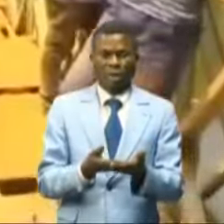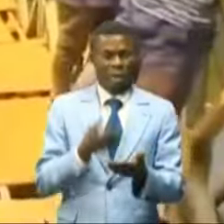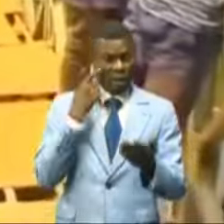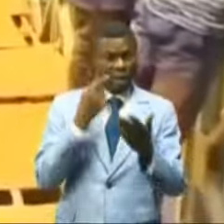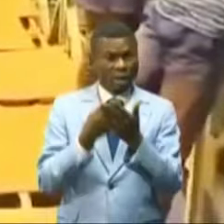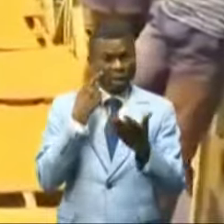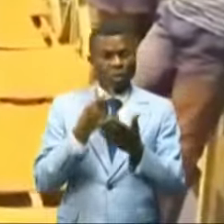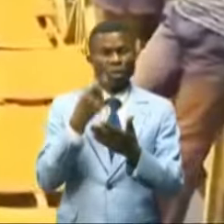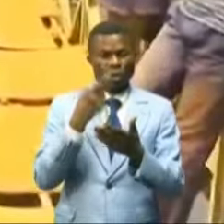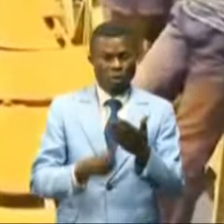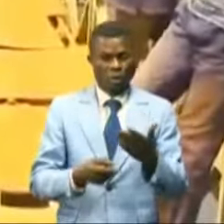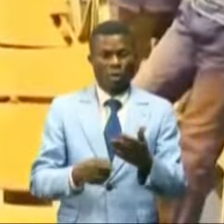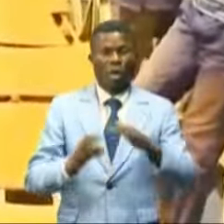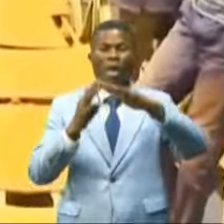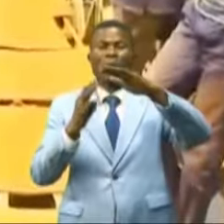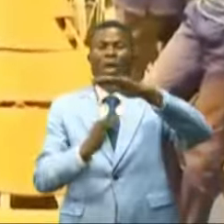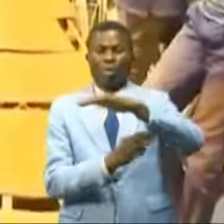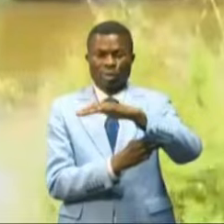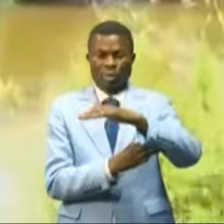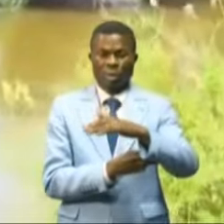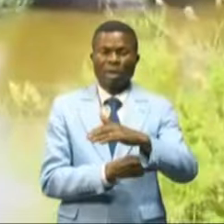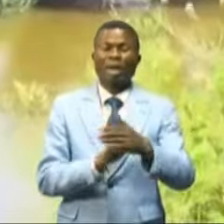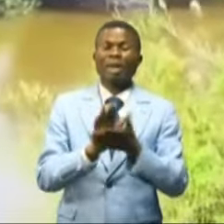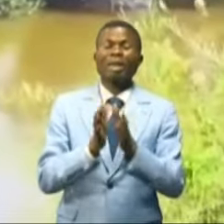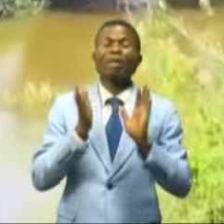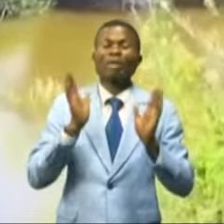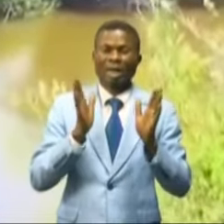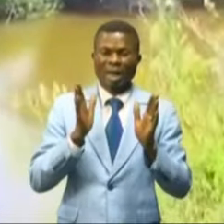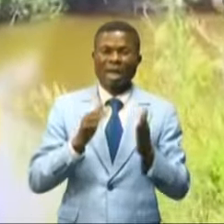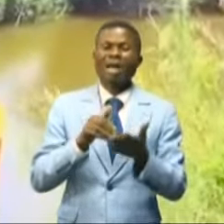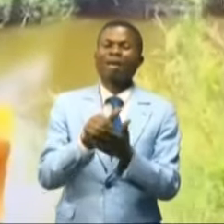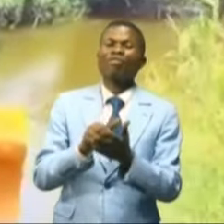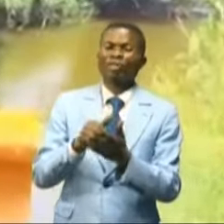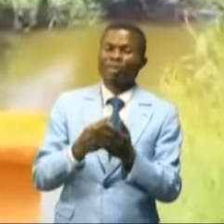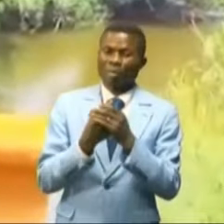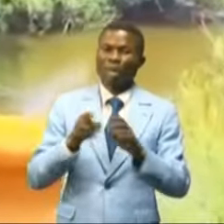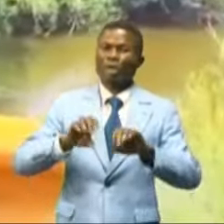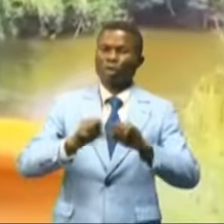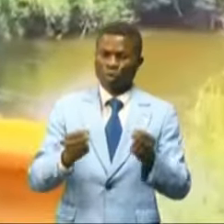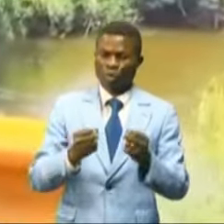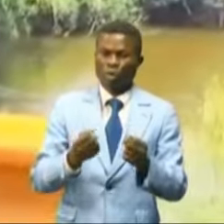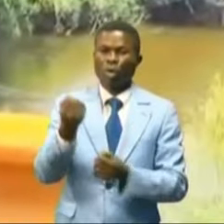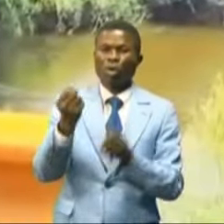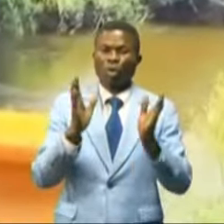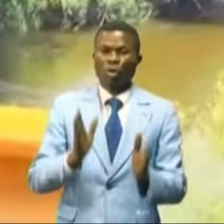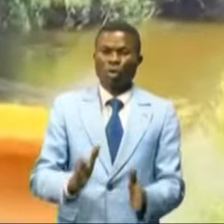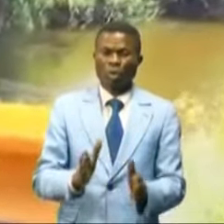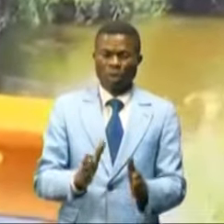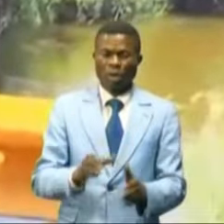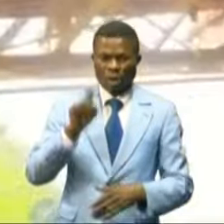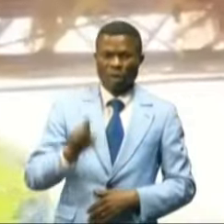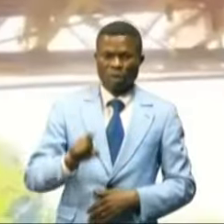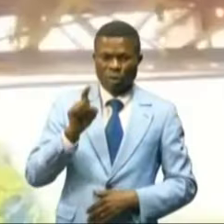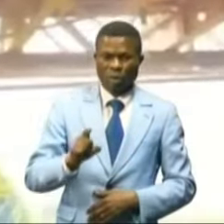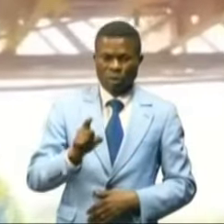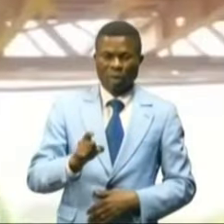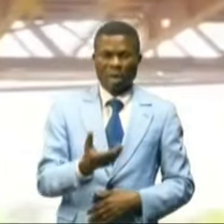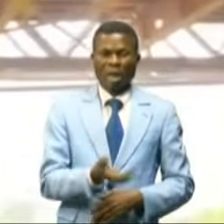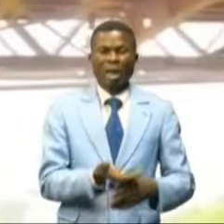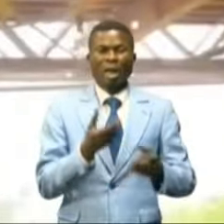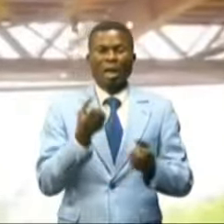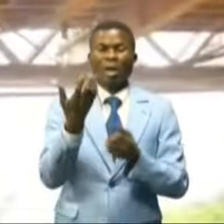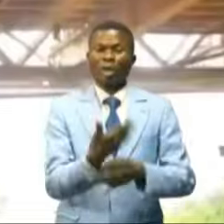constats, cette infrastructure présente un danger permanent aux usagers, surtout aux camionneurs, qui sont obligés de décharger